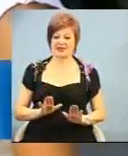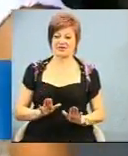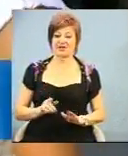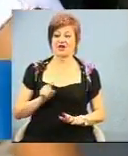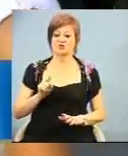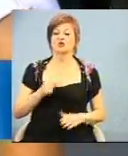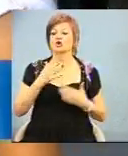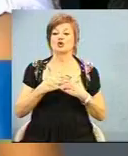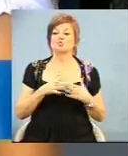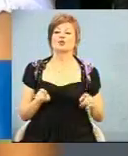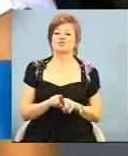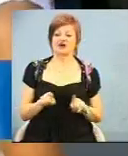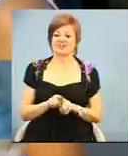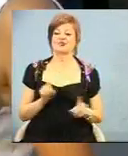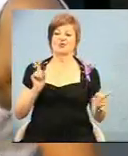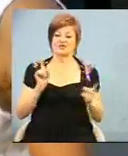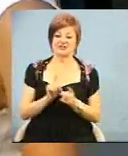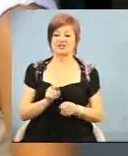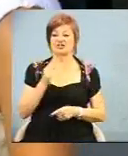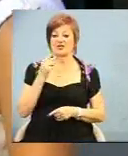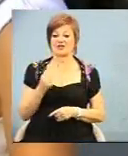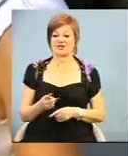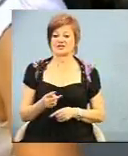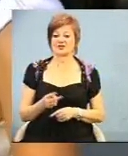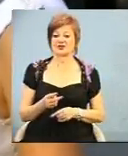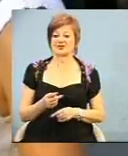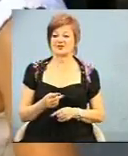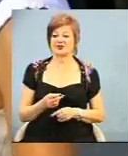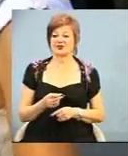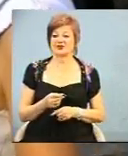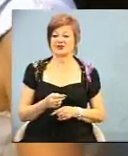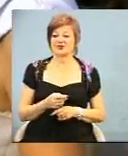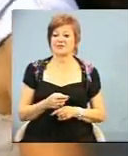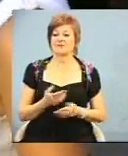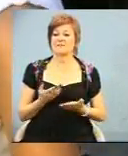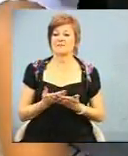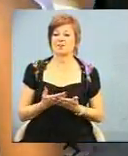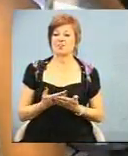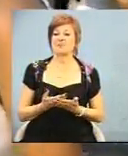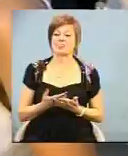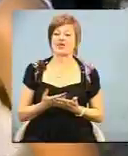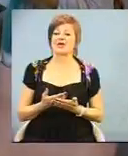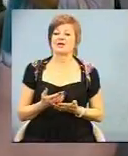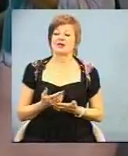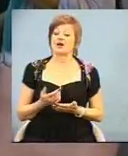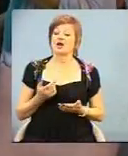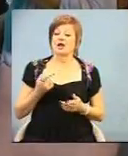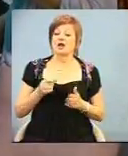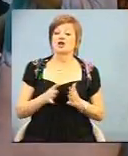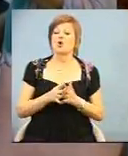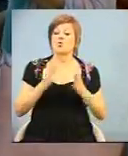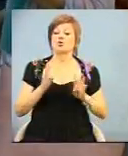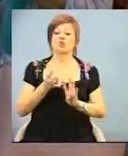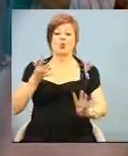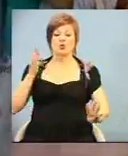здесь любовью всегда встречают, всегда рады его видеть. Называют главным евреем Ямала какого-то там округа. Чи не найбільша